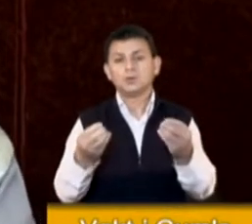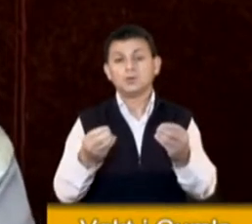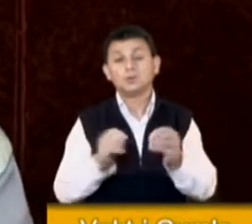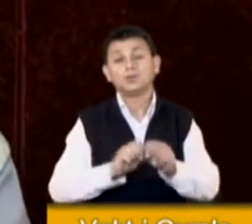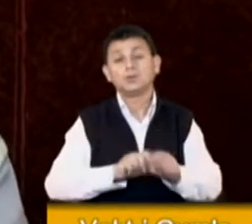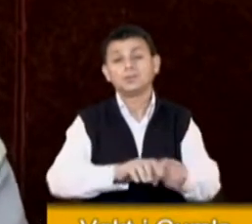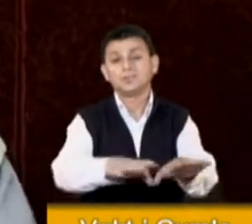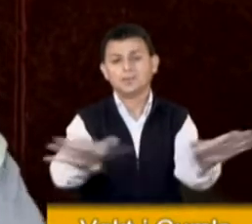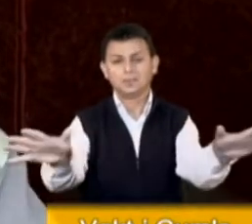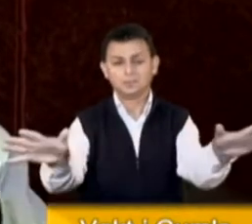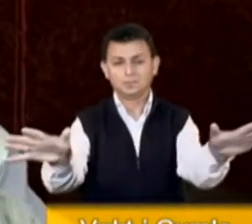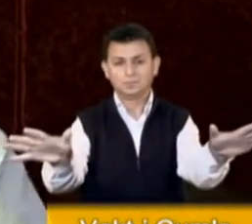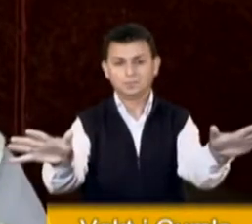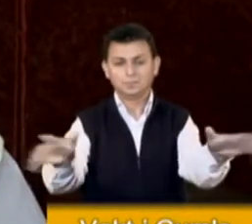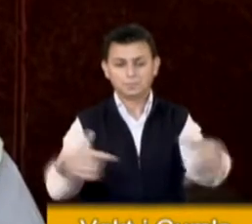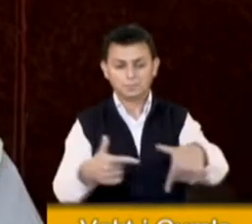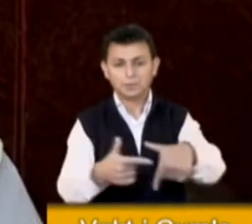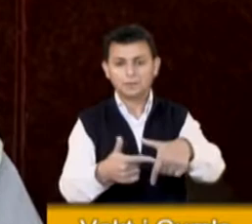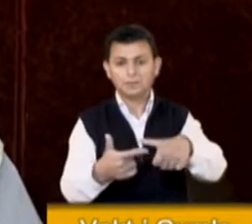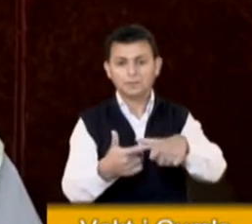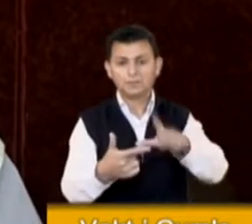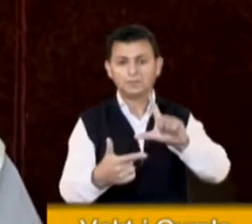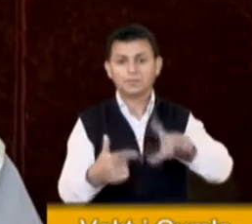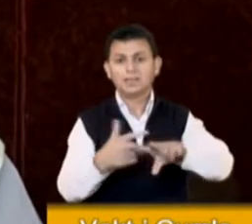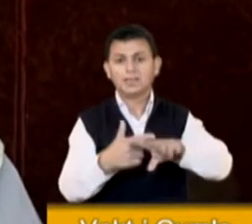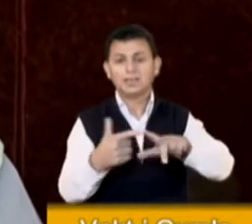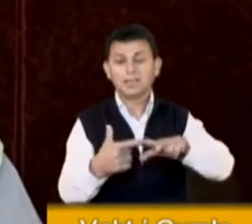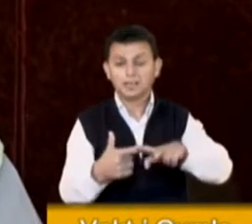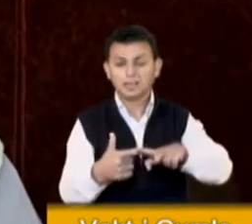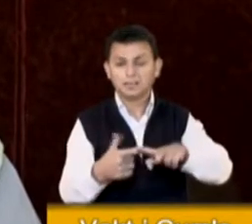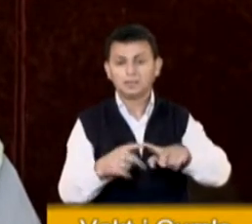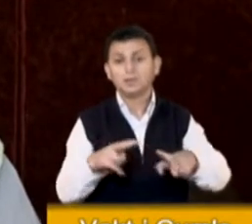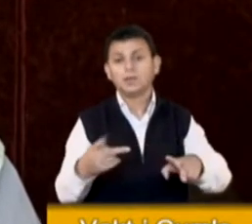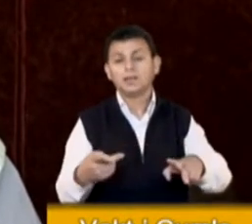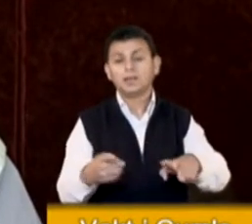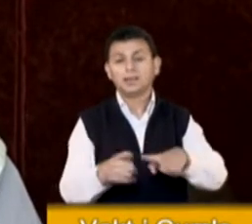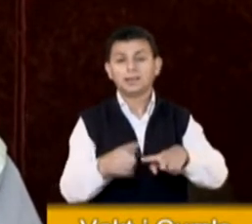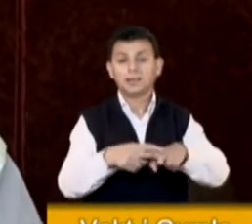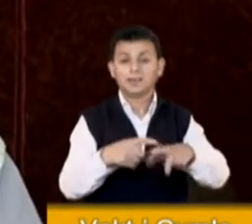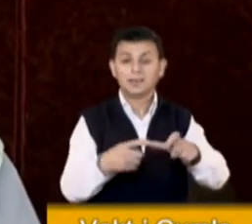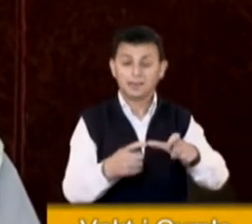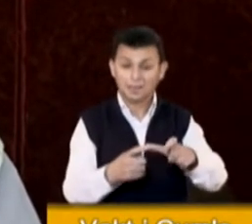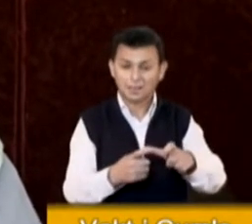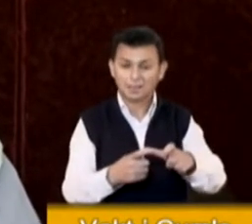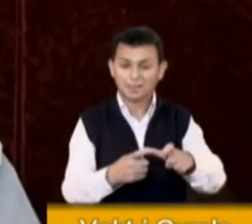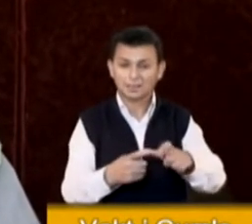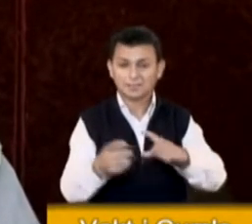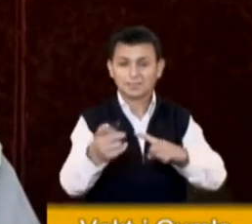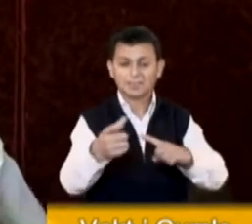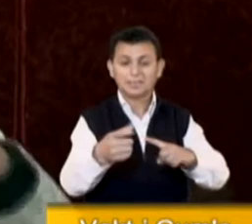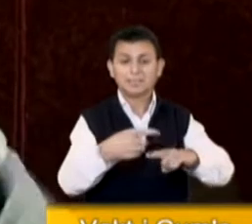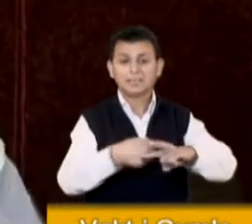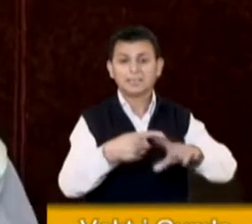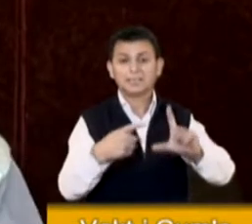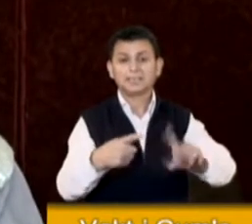ki maalesef Felak, Nas, İhlas, Fatiha, Fatiha'nın zaten bir ismi